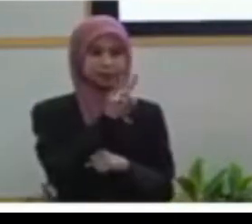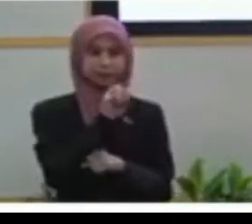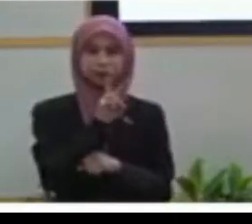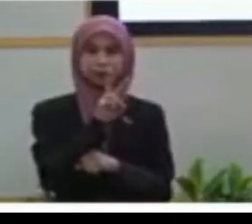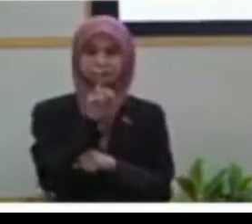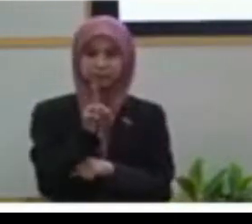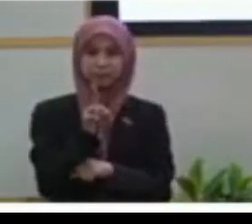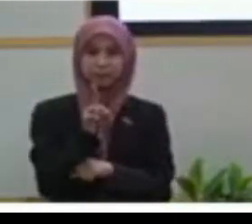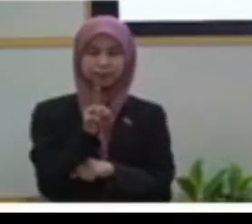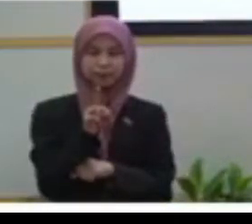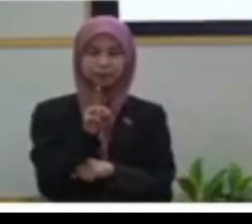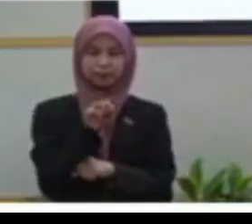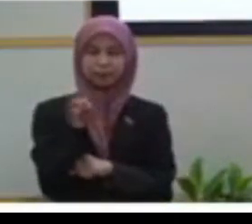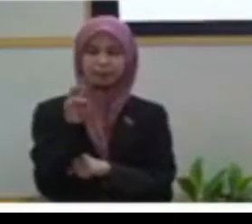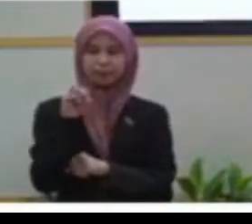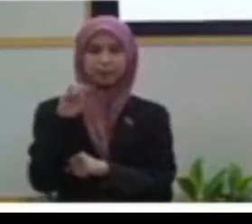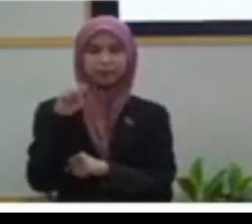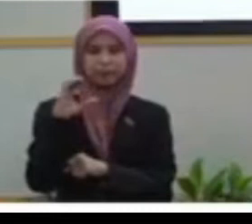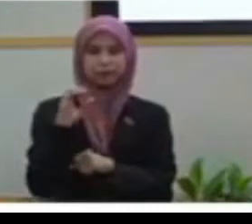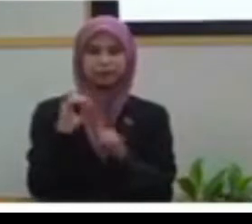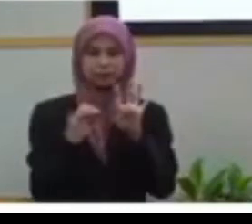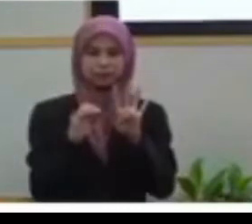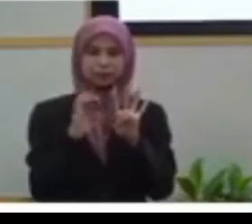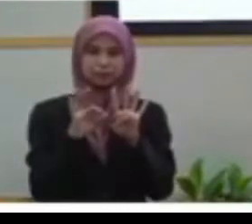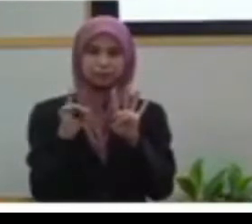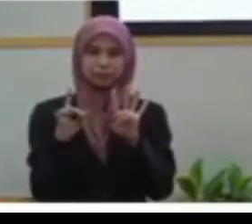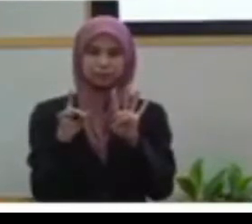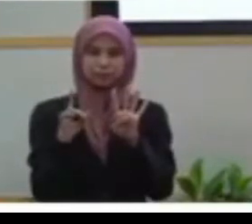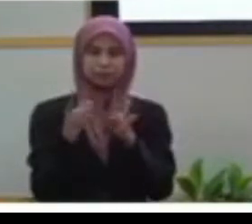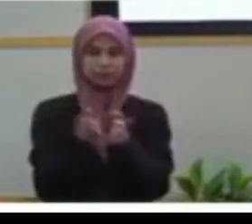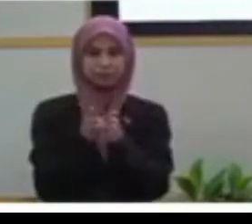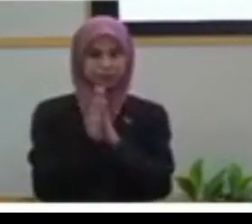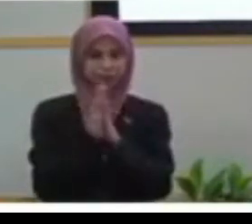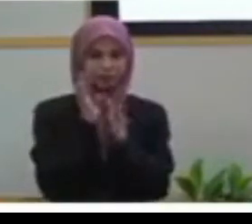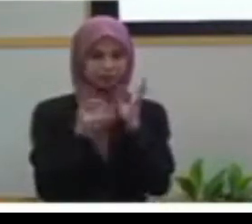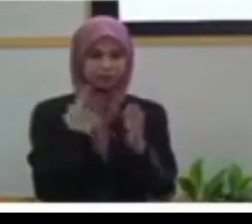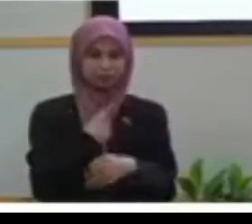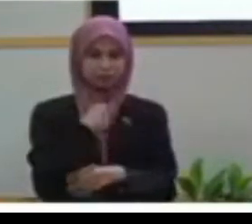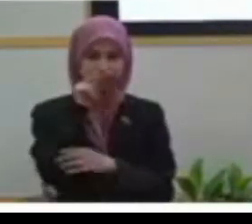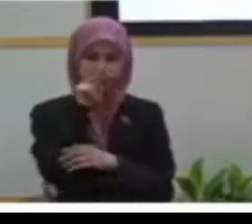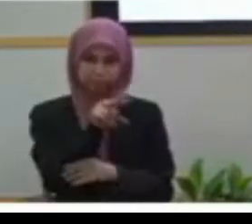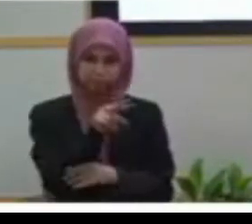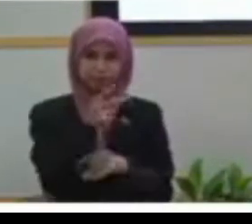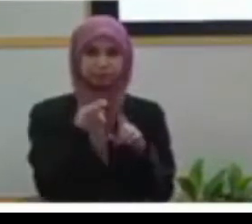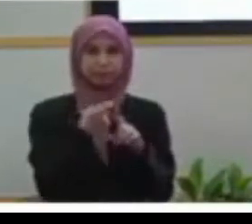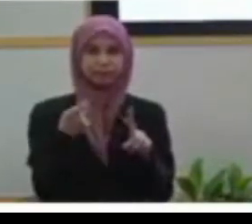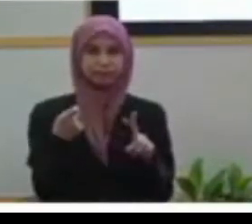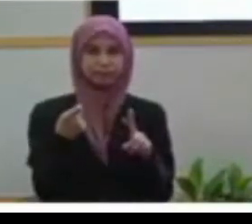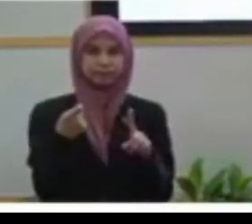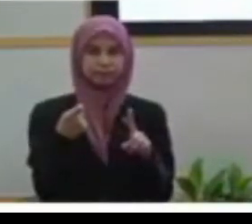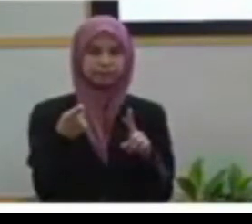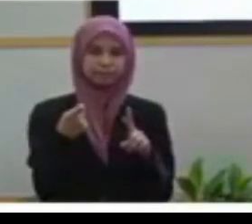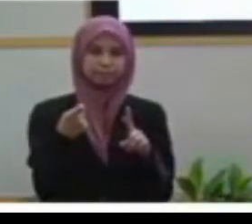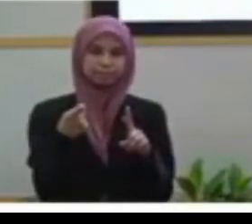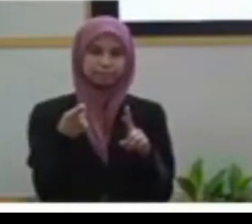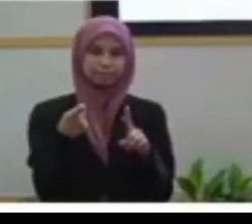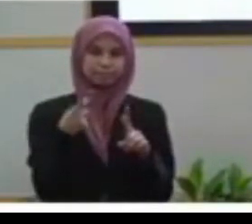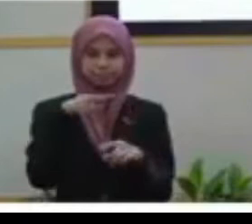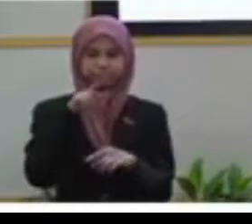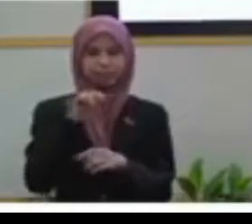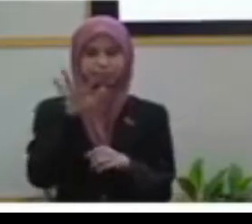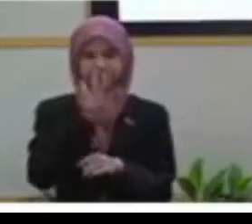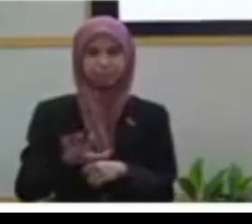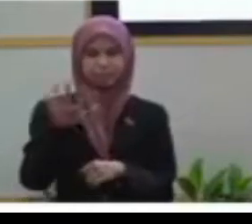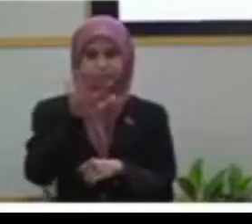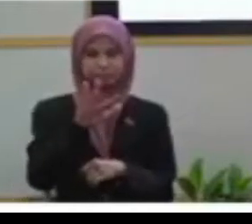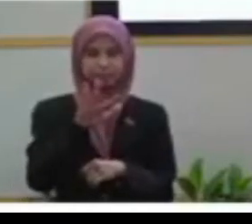Mac, terdapat 491 permohonan. Kalau dilihat daripada pro rate ataupun pro rata,